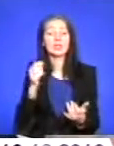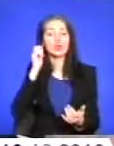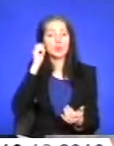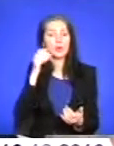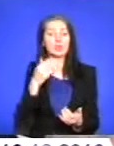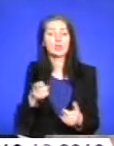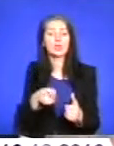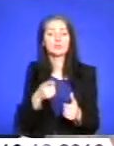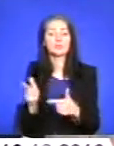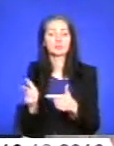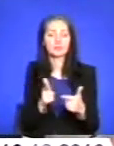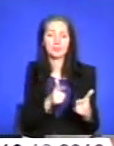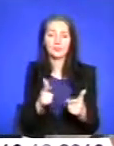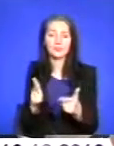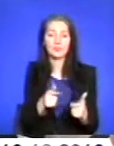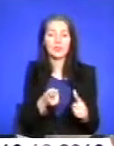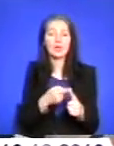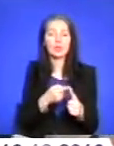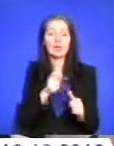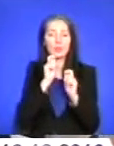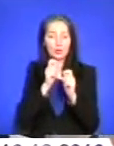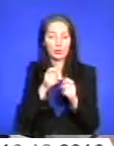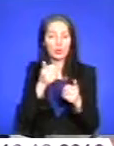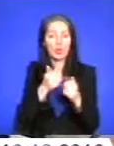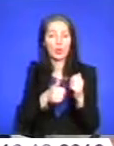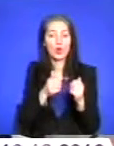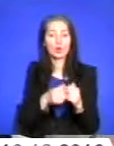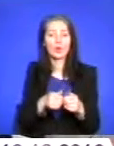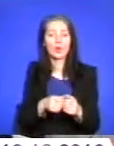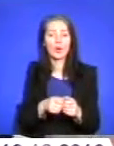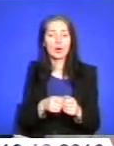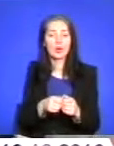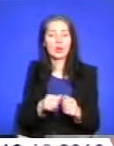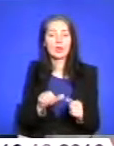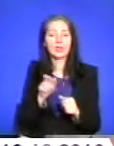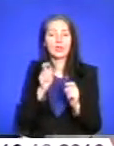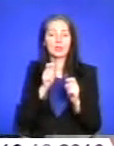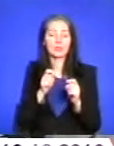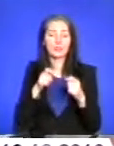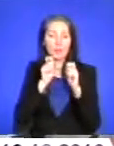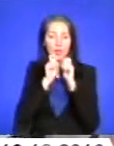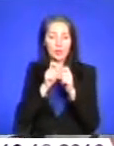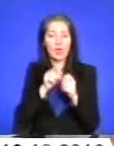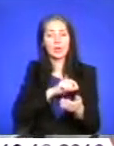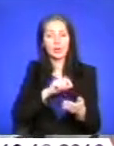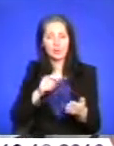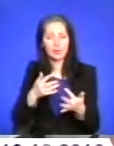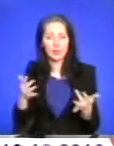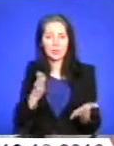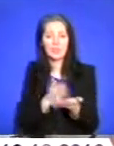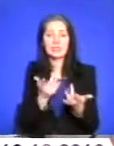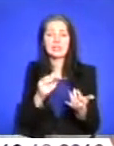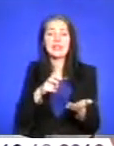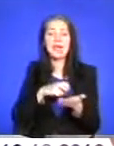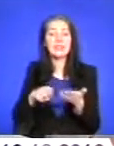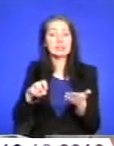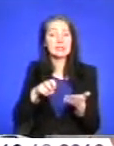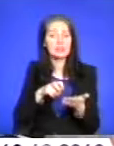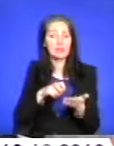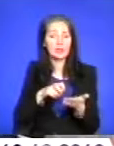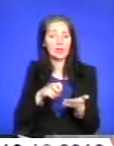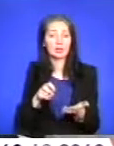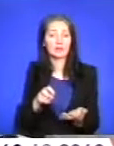діти для дітей. Кожна родина, сумівська родина в діаспорі, мала список з кількох діток з України. Вони знали, як звати